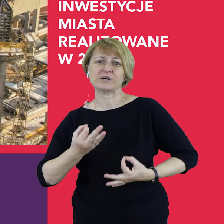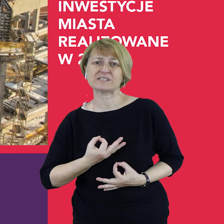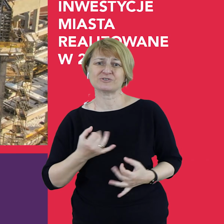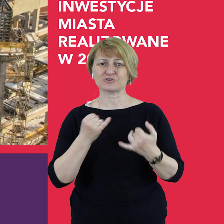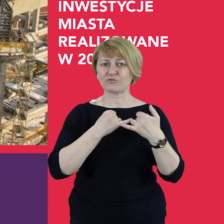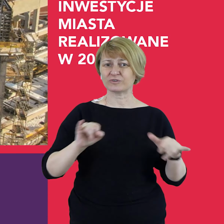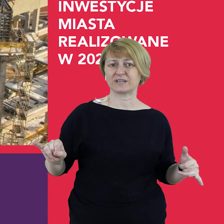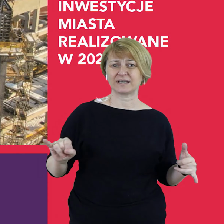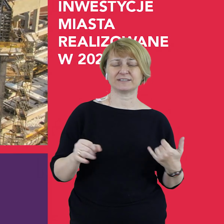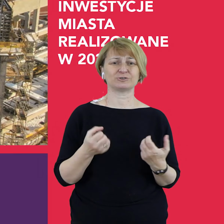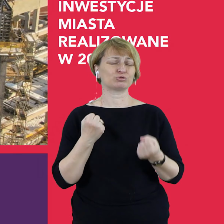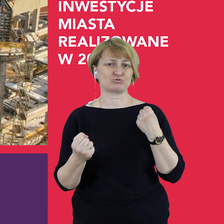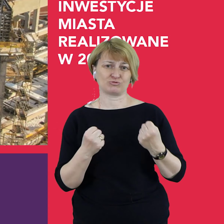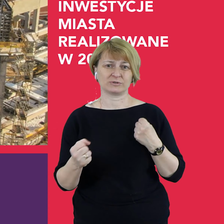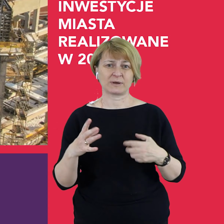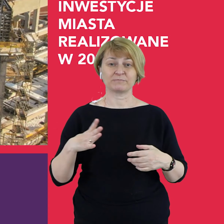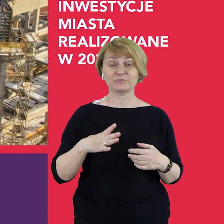problemów własnościowych i nie tylko.